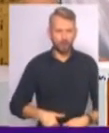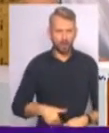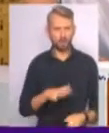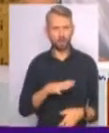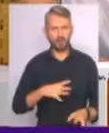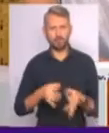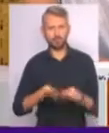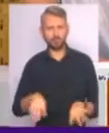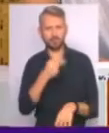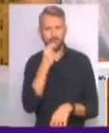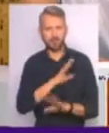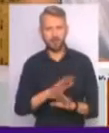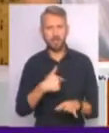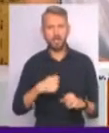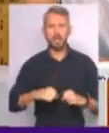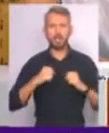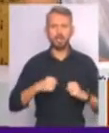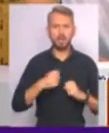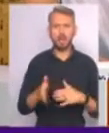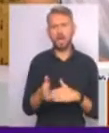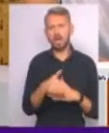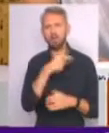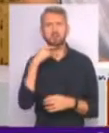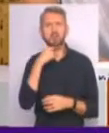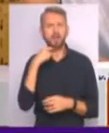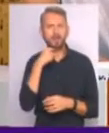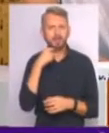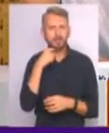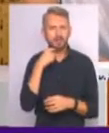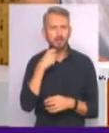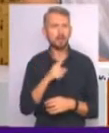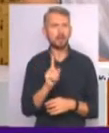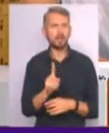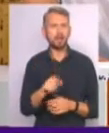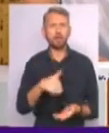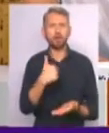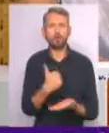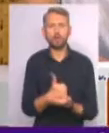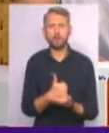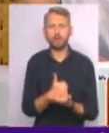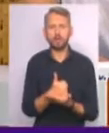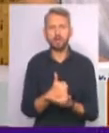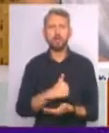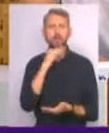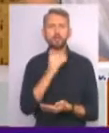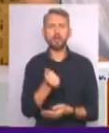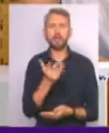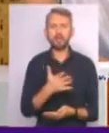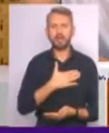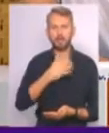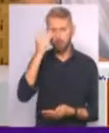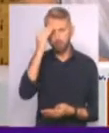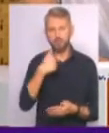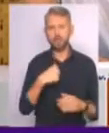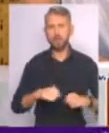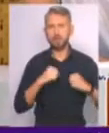але намагаюся все, і рибні, і м'ясні продукти, але головне, в достатньої кількості, на мій погляд, я